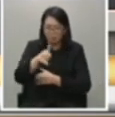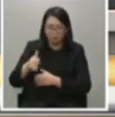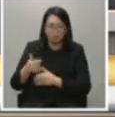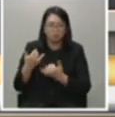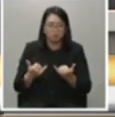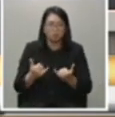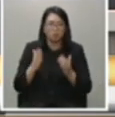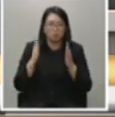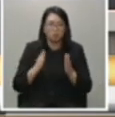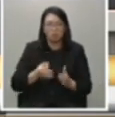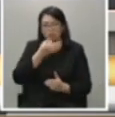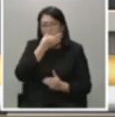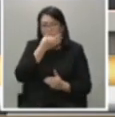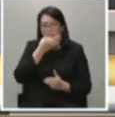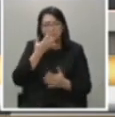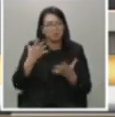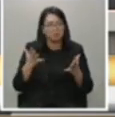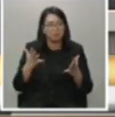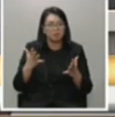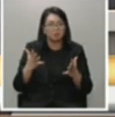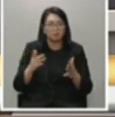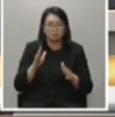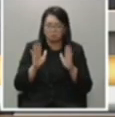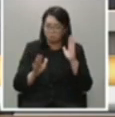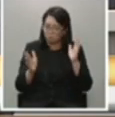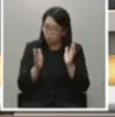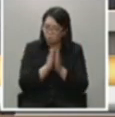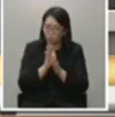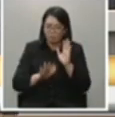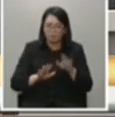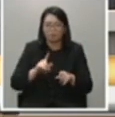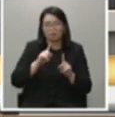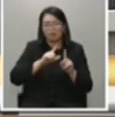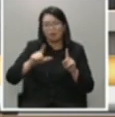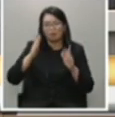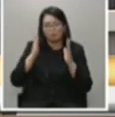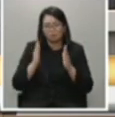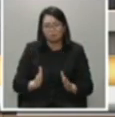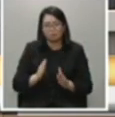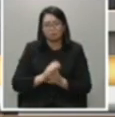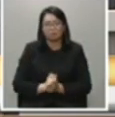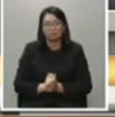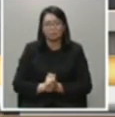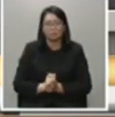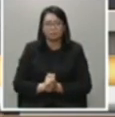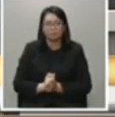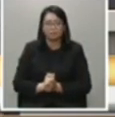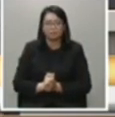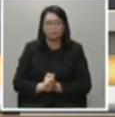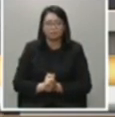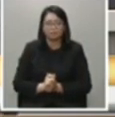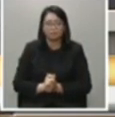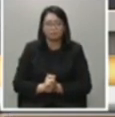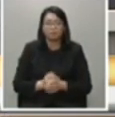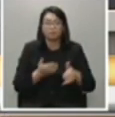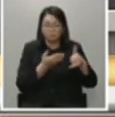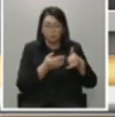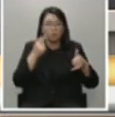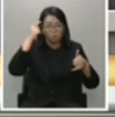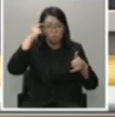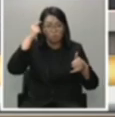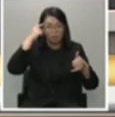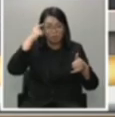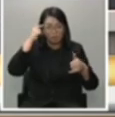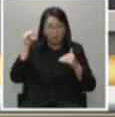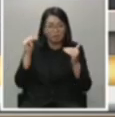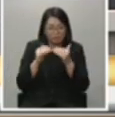นท่านประธานที่เคารพครับพลเอกประยุทธ์รู้หรือเปล่าคะว่าสิทธิ์ GSP เ